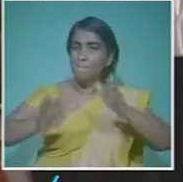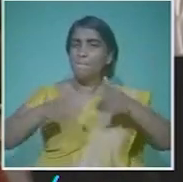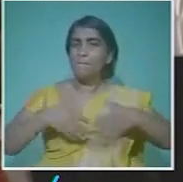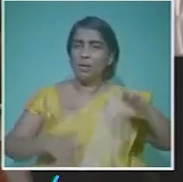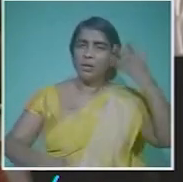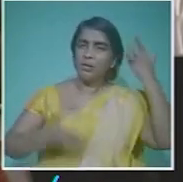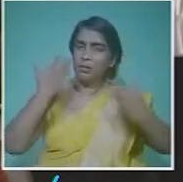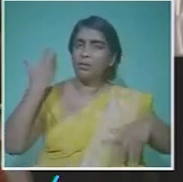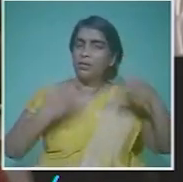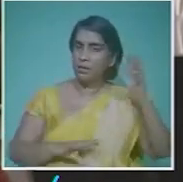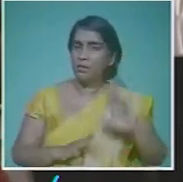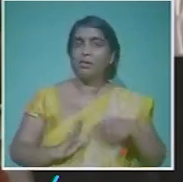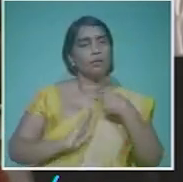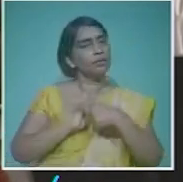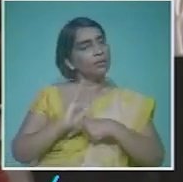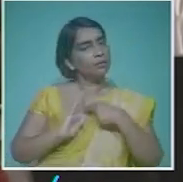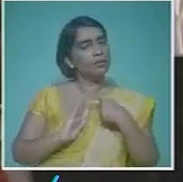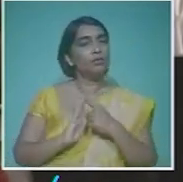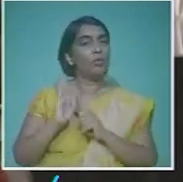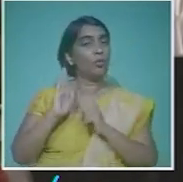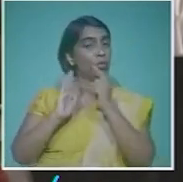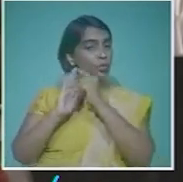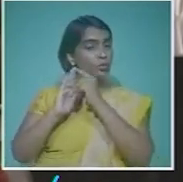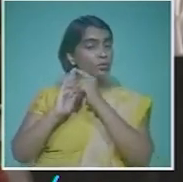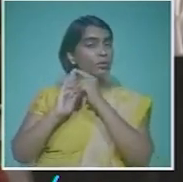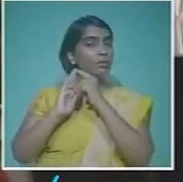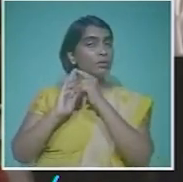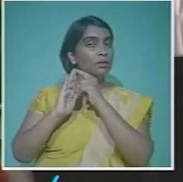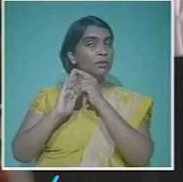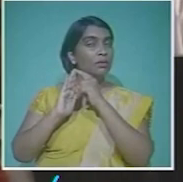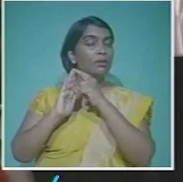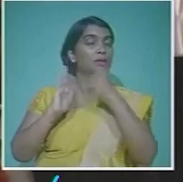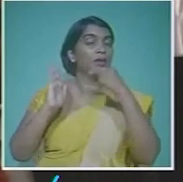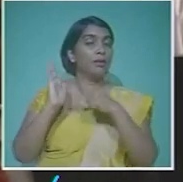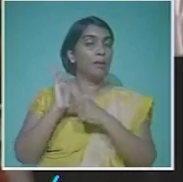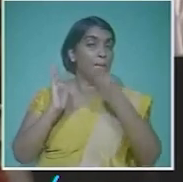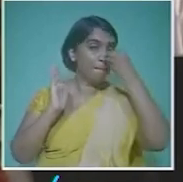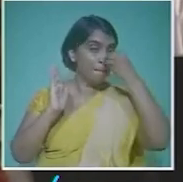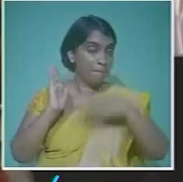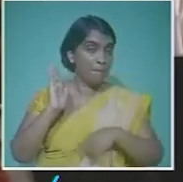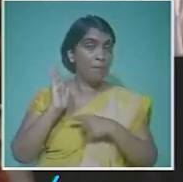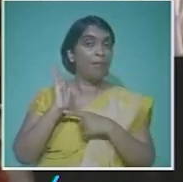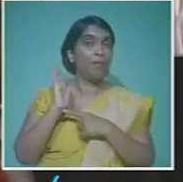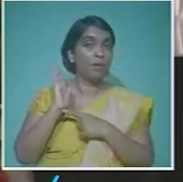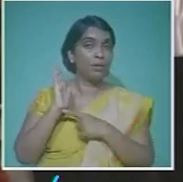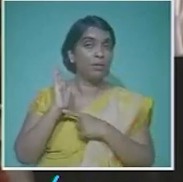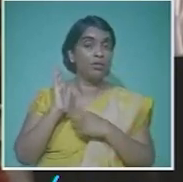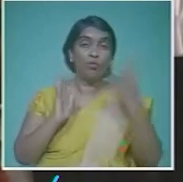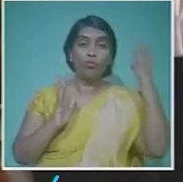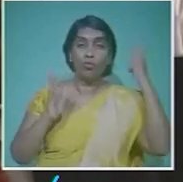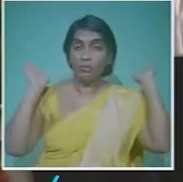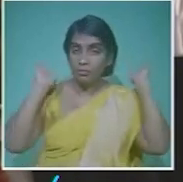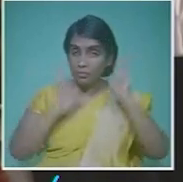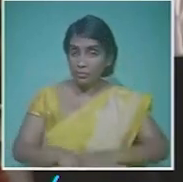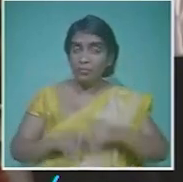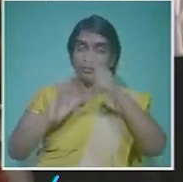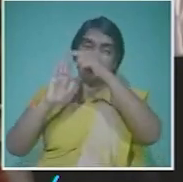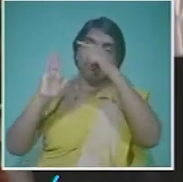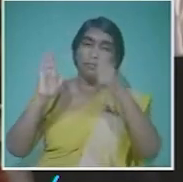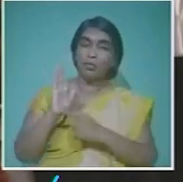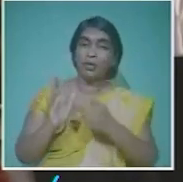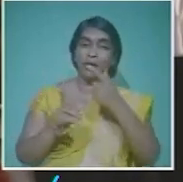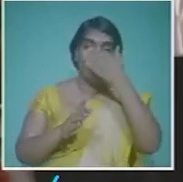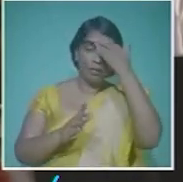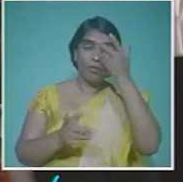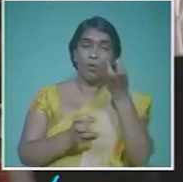ගානේ මිනිස්සු මැරෙන රටක්. උතුරු කොනේ ඉඳලා මාතර ගොඩපිටියේ ජුම්මා දේවස්ථානයේ ළඟට එනකම් කොටි